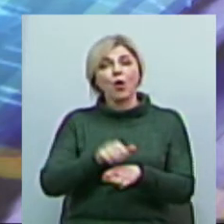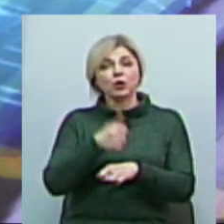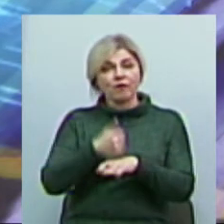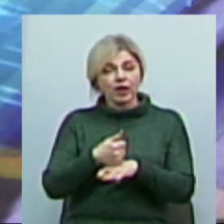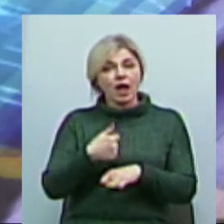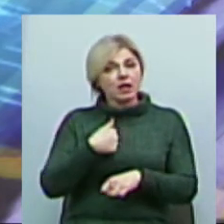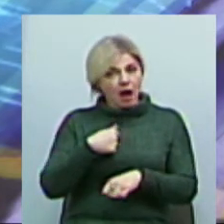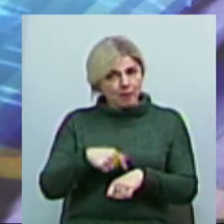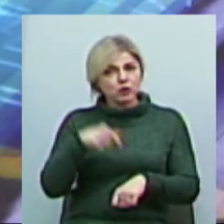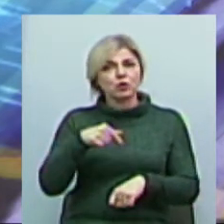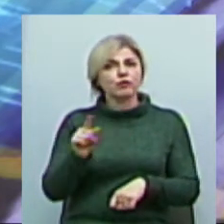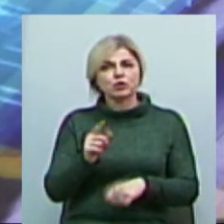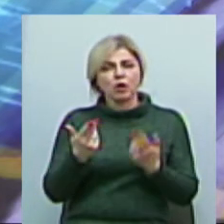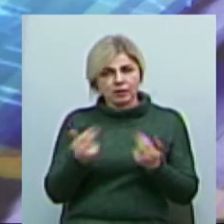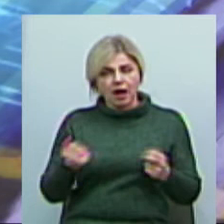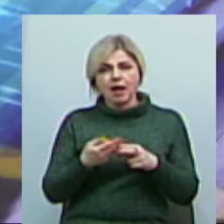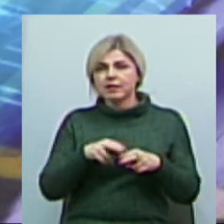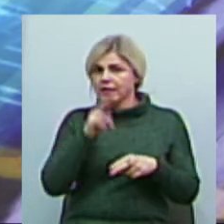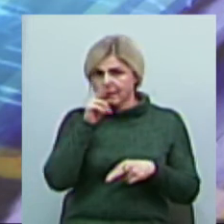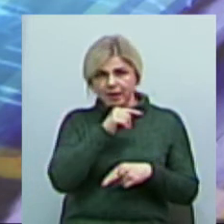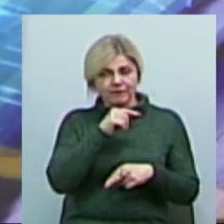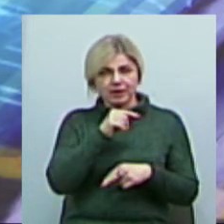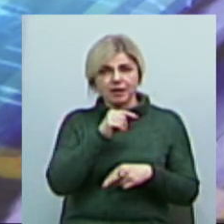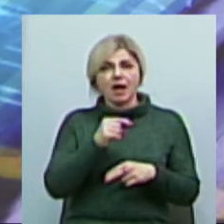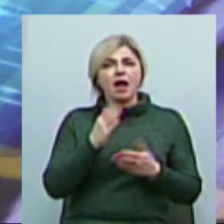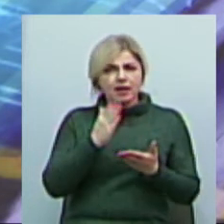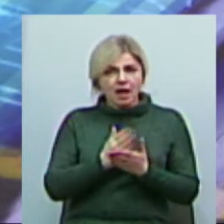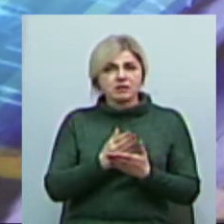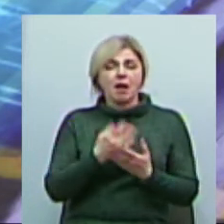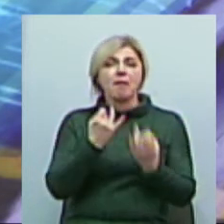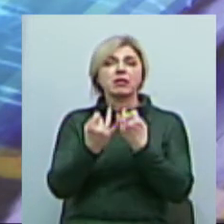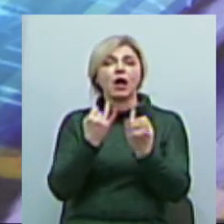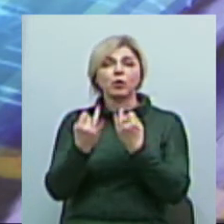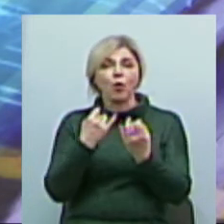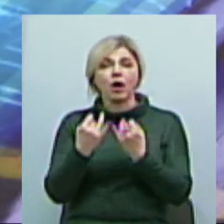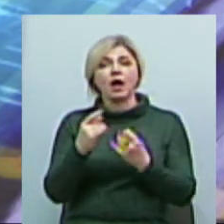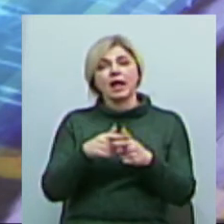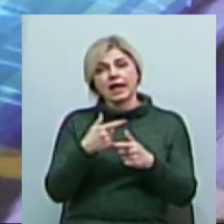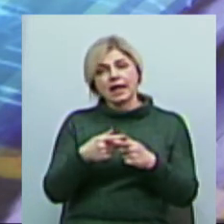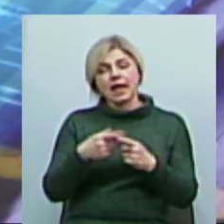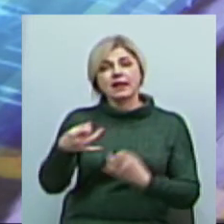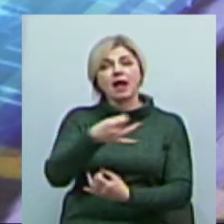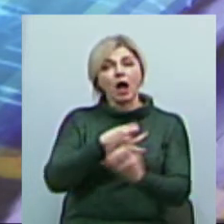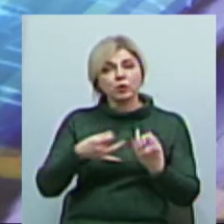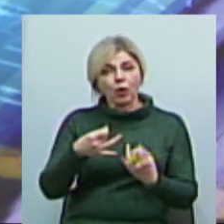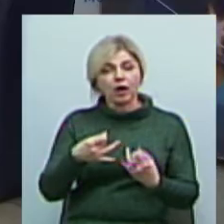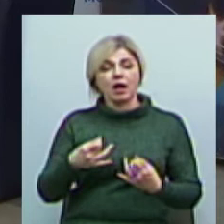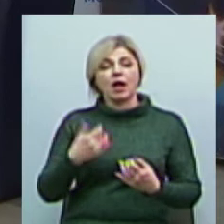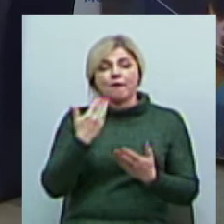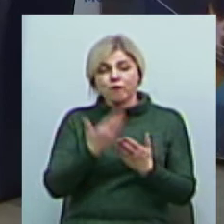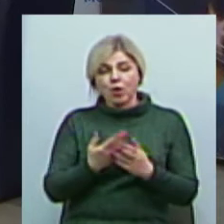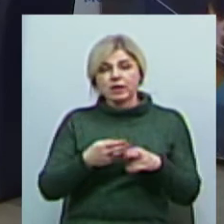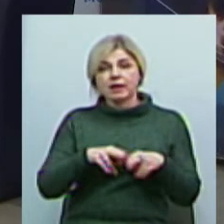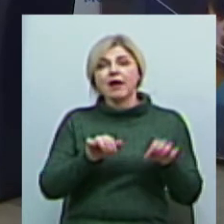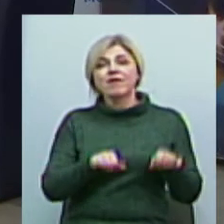почувствовал, что да, это неправильно, когда есть монолог и нет диалога. От якраз от можливість